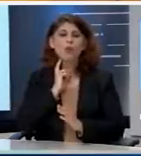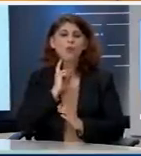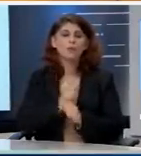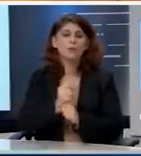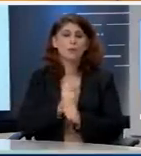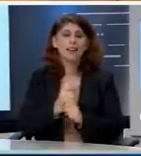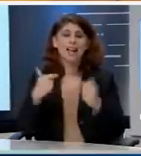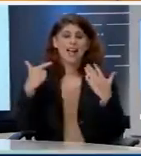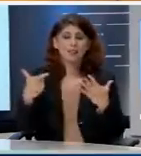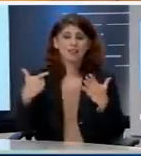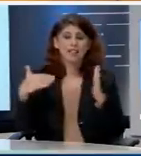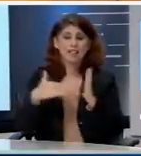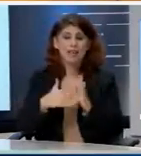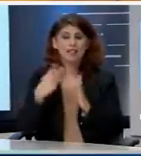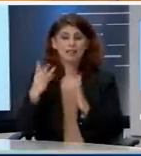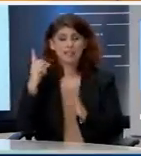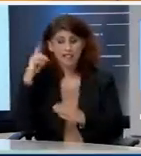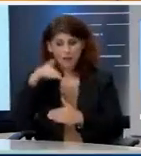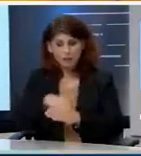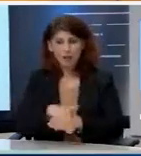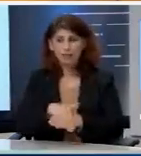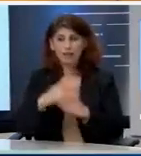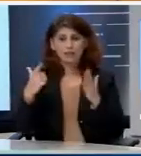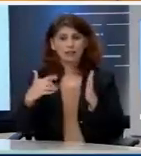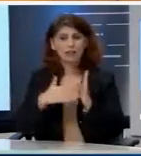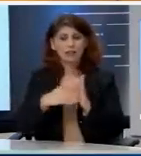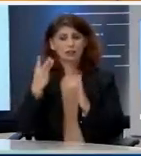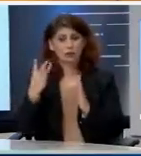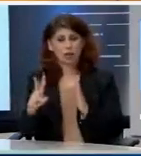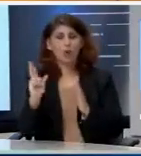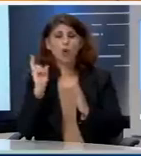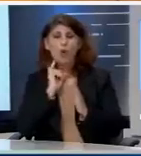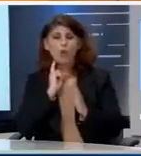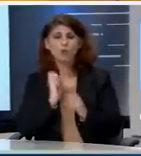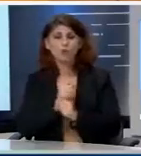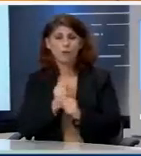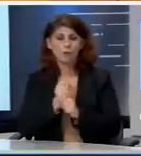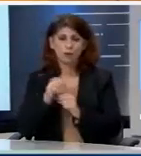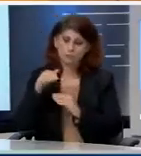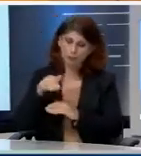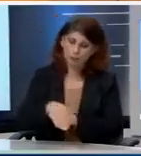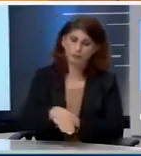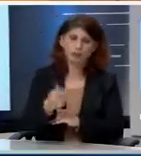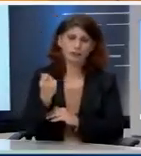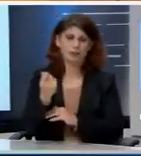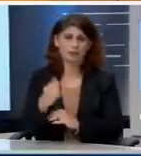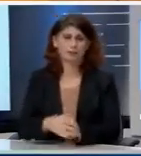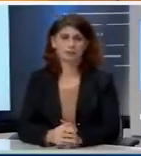Να το ξαναπώ. Σε μια νύχτα, σε 7.300 κωδικούς φαρμάκων έπεσε η